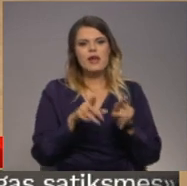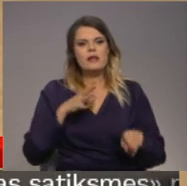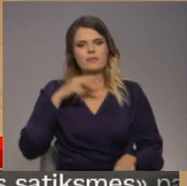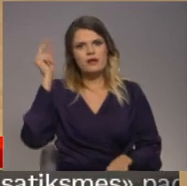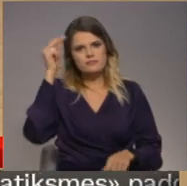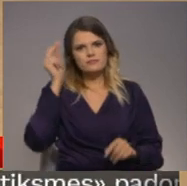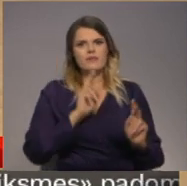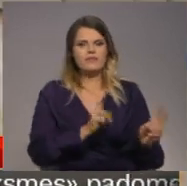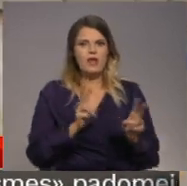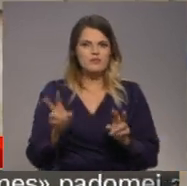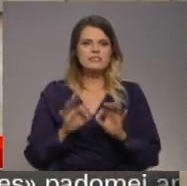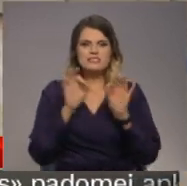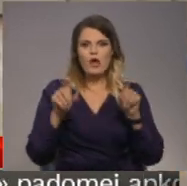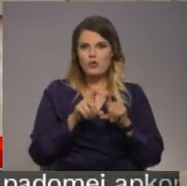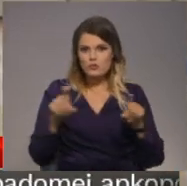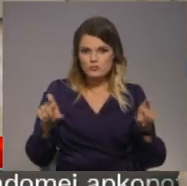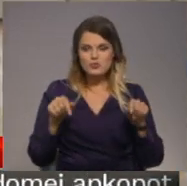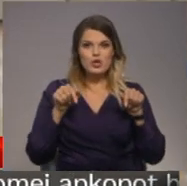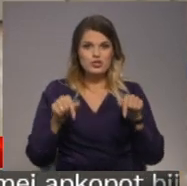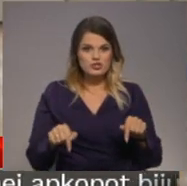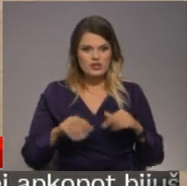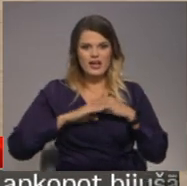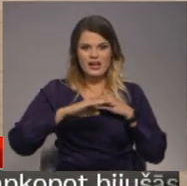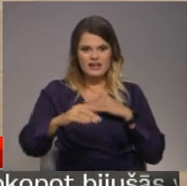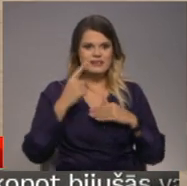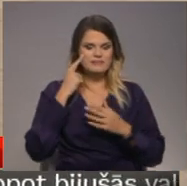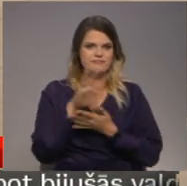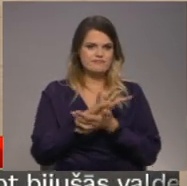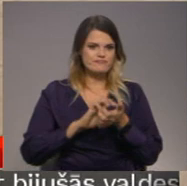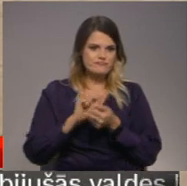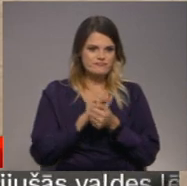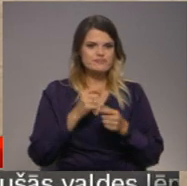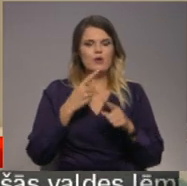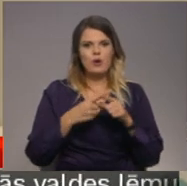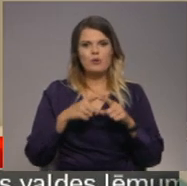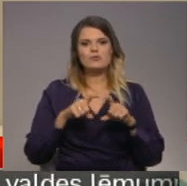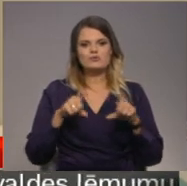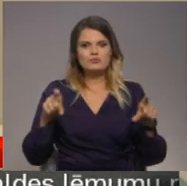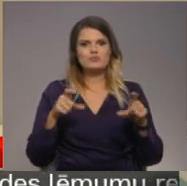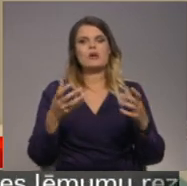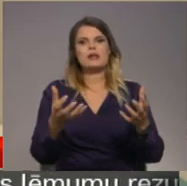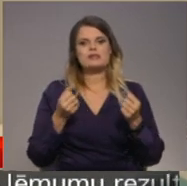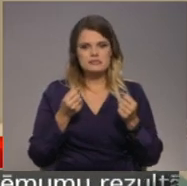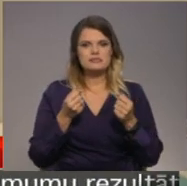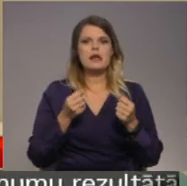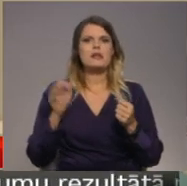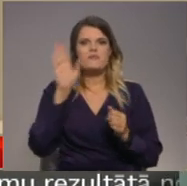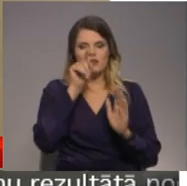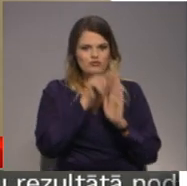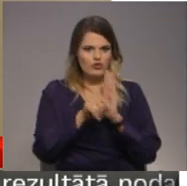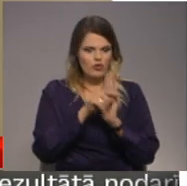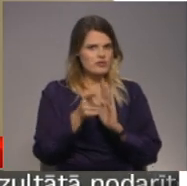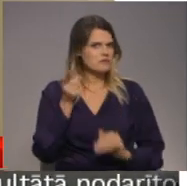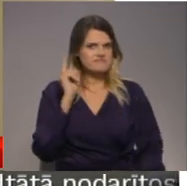nodarbības ritmikā sākumskolai. Šai laikā aktu zāles grīda pamatīgi cietusi un izglītības iestāde saņēmusi Būvniecības valsts kontroles